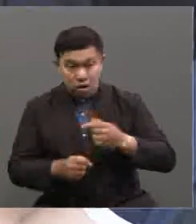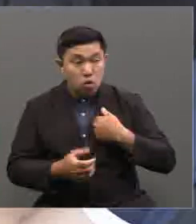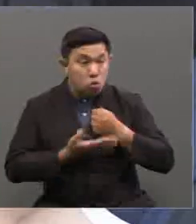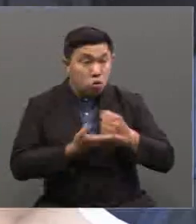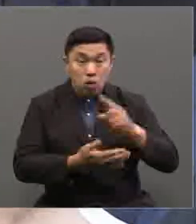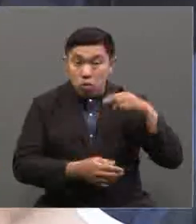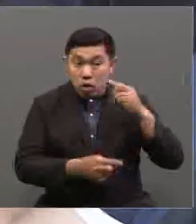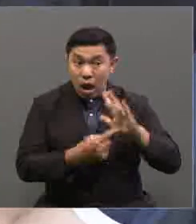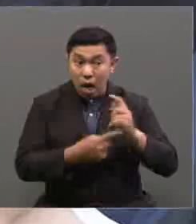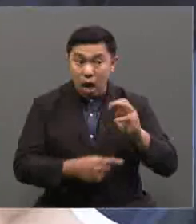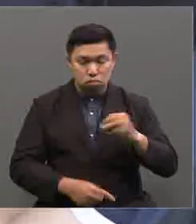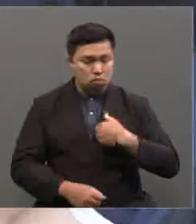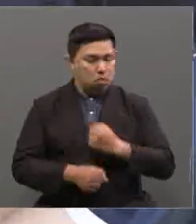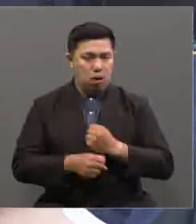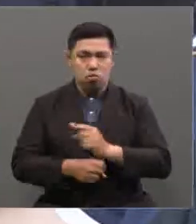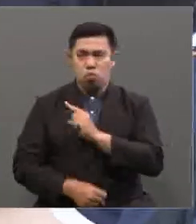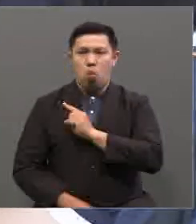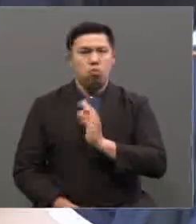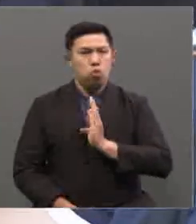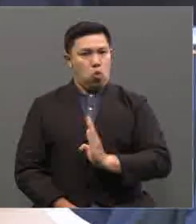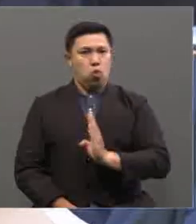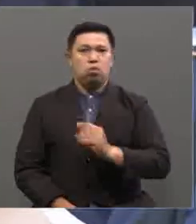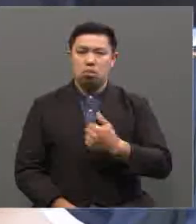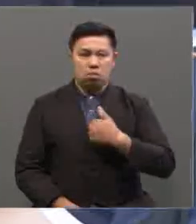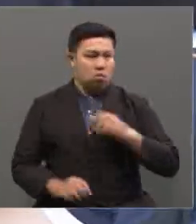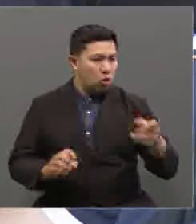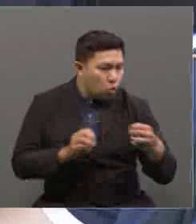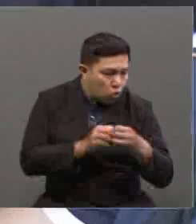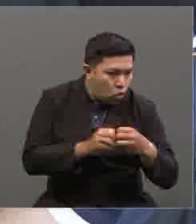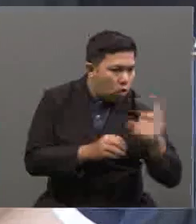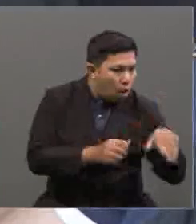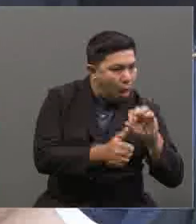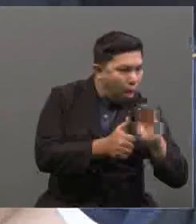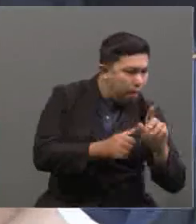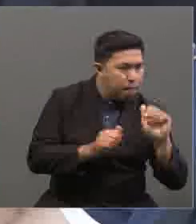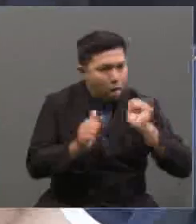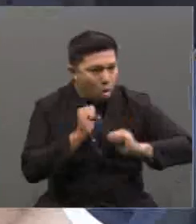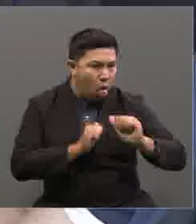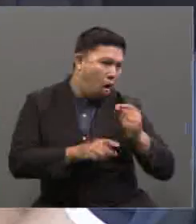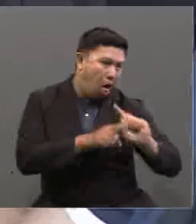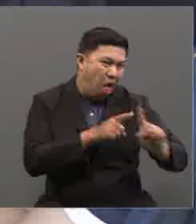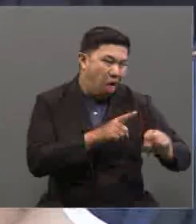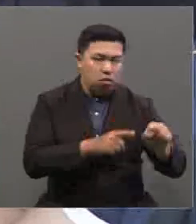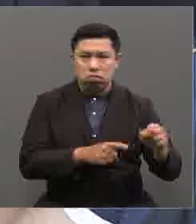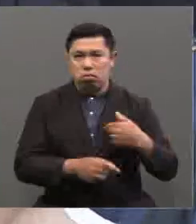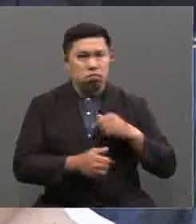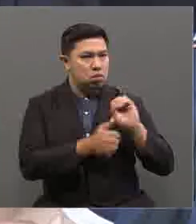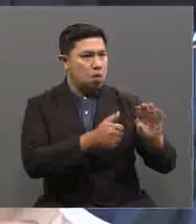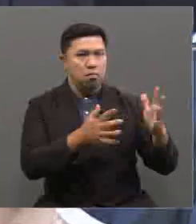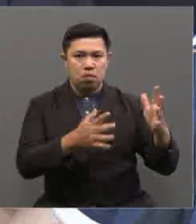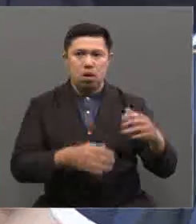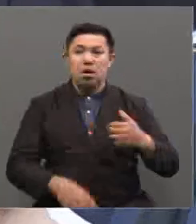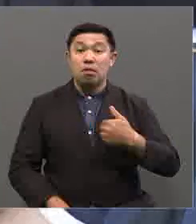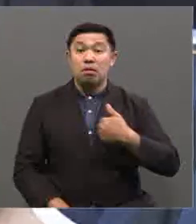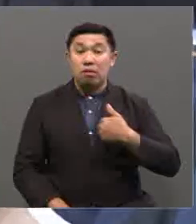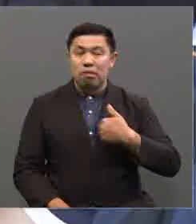ให้แอมเนี่ยทำหน้าที่โดยสุจริตยืนยันว่าตัวเองไม่เคยไปเกี่ยวข้องหรือว่าไปแนะนำการจัดฉากยักย้ายหลักฐานต่างๆแน่นอนและมองว่าเรื่